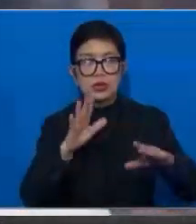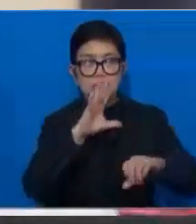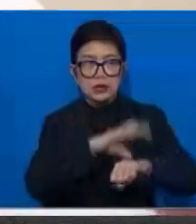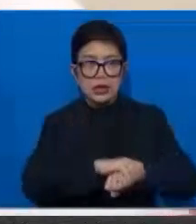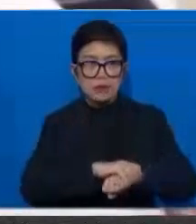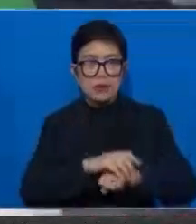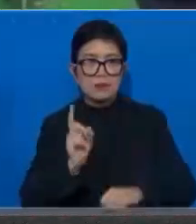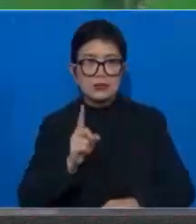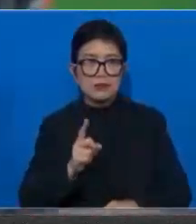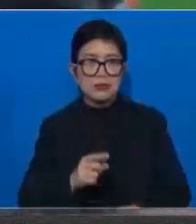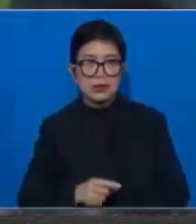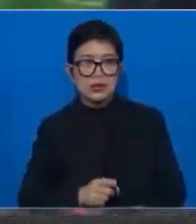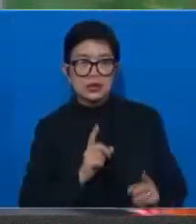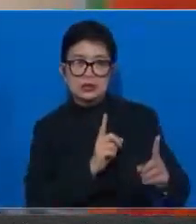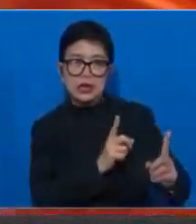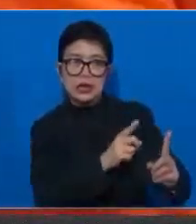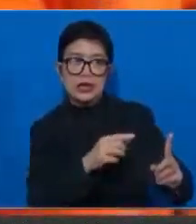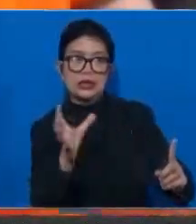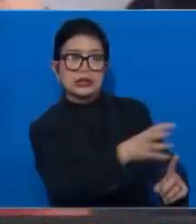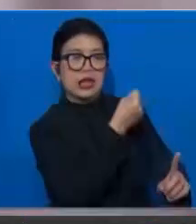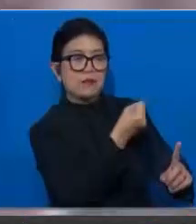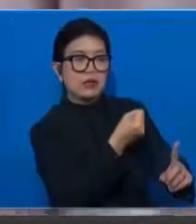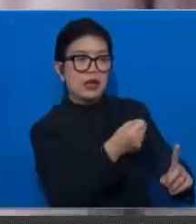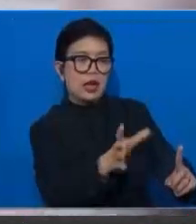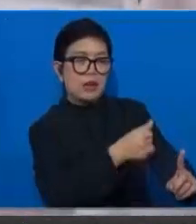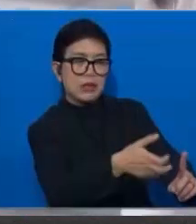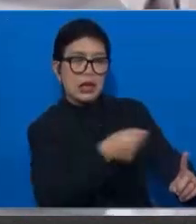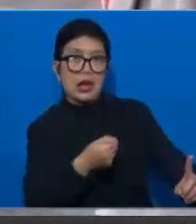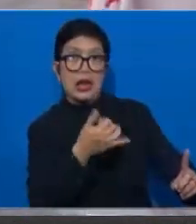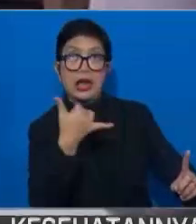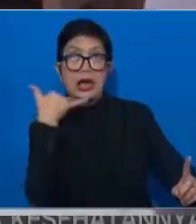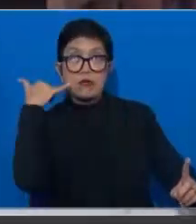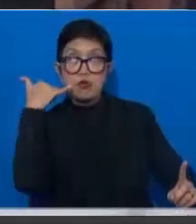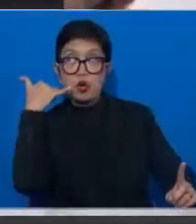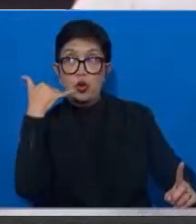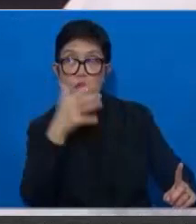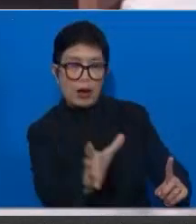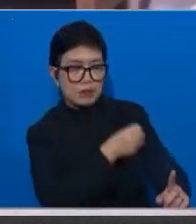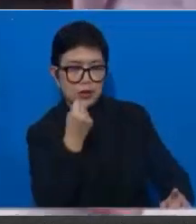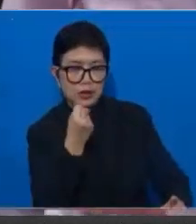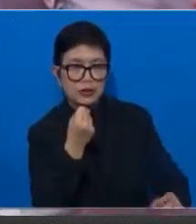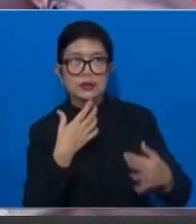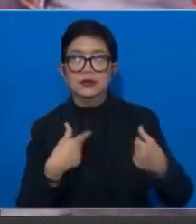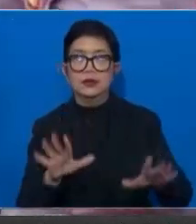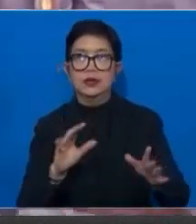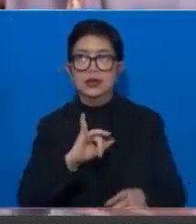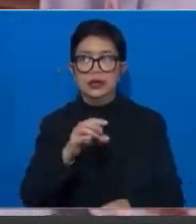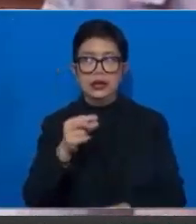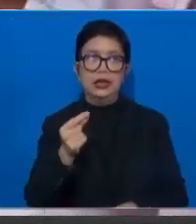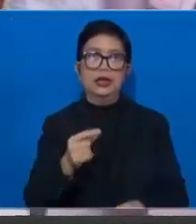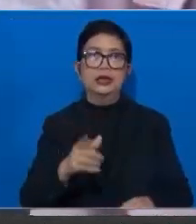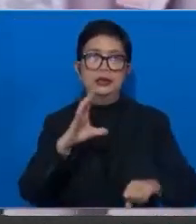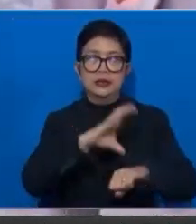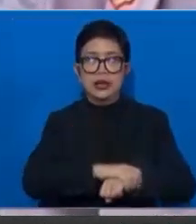menjambret sebuah ponsel milik seorang mahasiswa di Jalan Patriot. Akibat perbuatannya, IR yang merupakan residivis kasus penjambretan ini